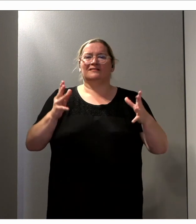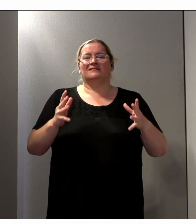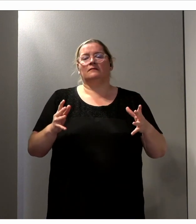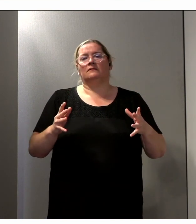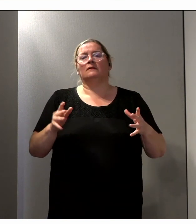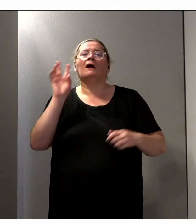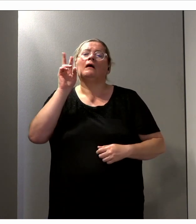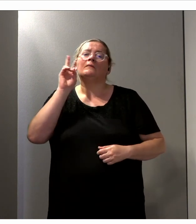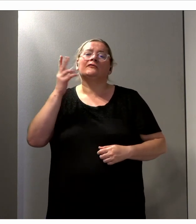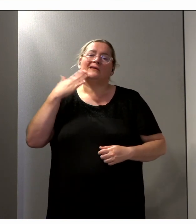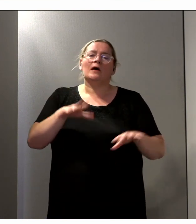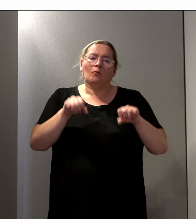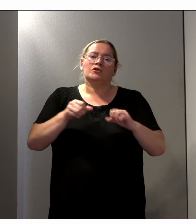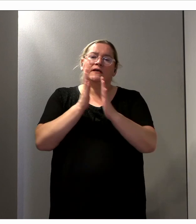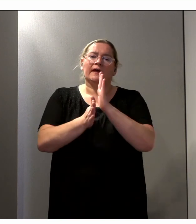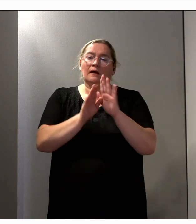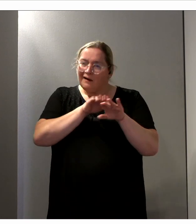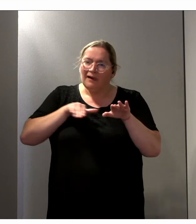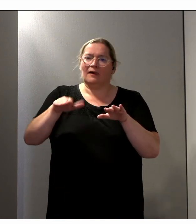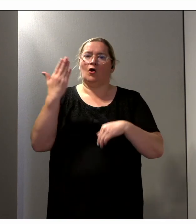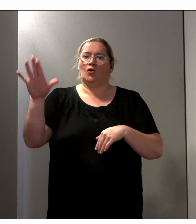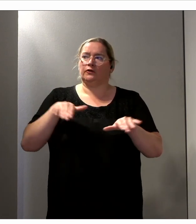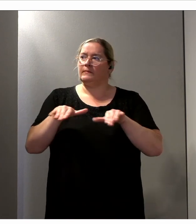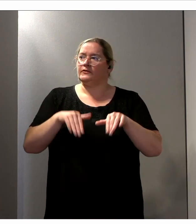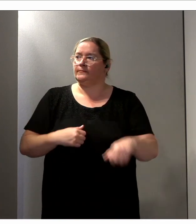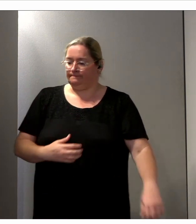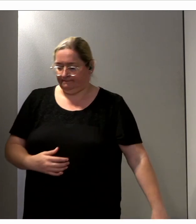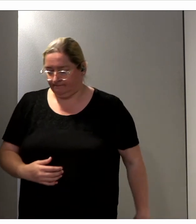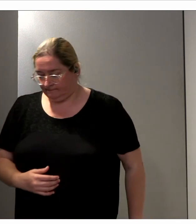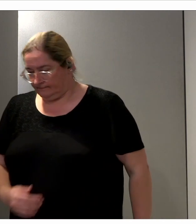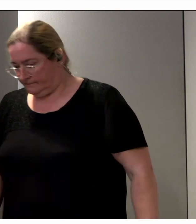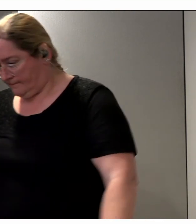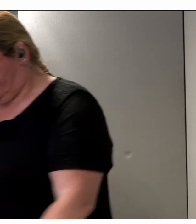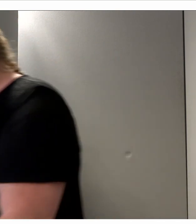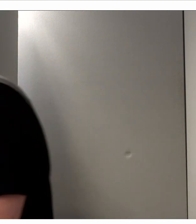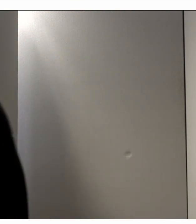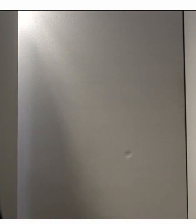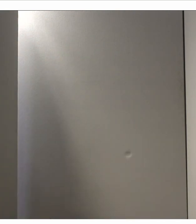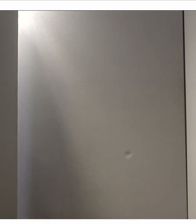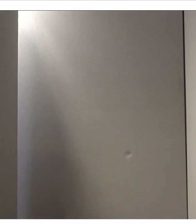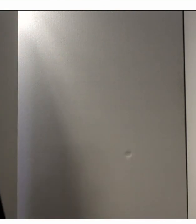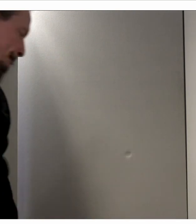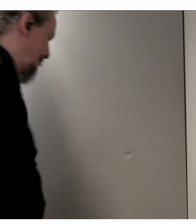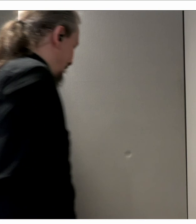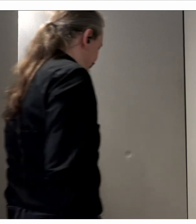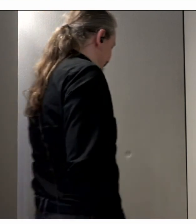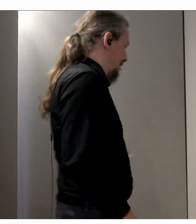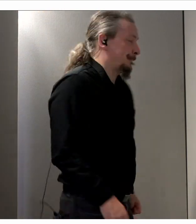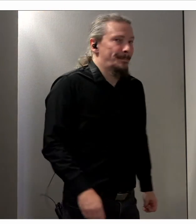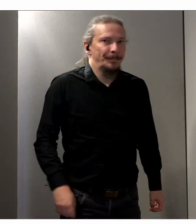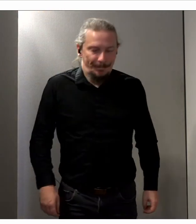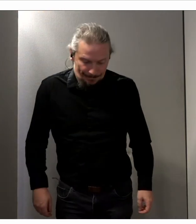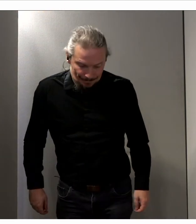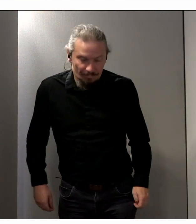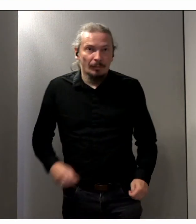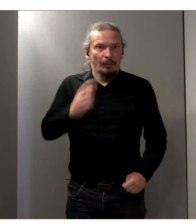différente de celle de l'emploi. Et pour nous, c'est une manière d'avoir détourné, je dirais, ce manque